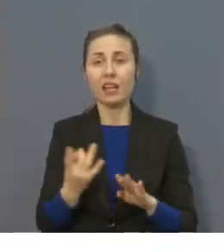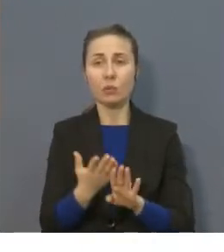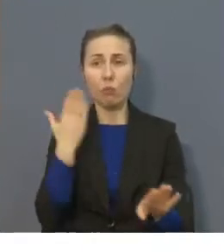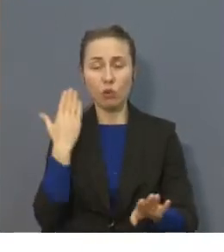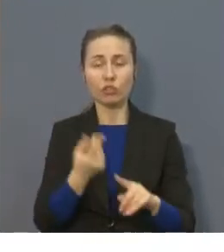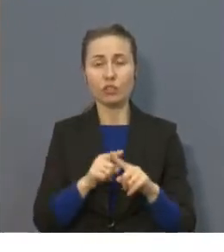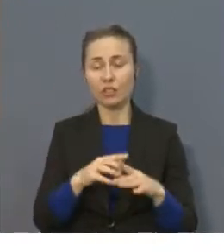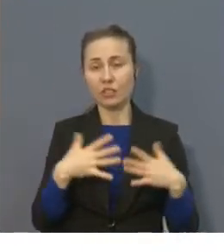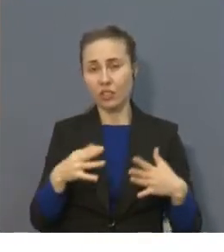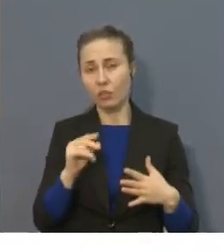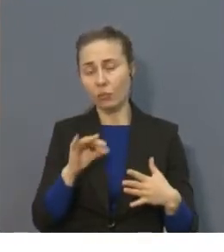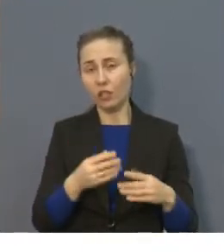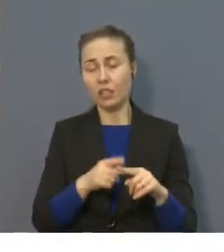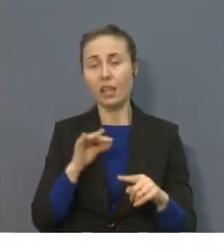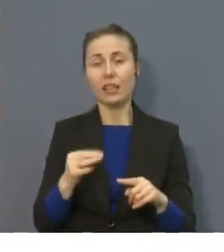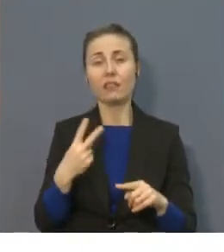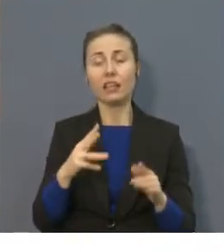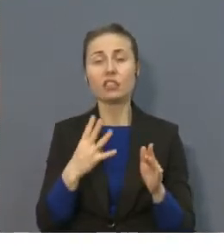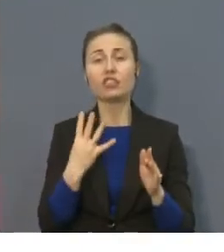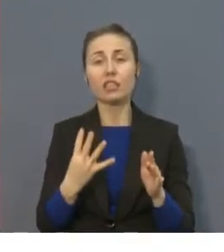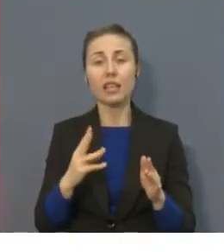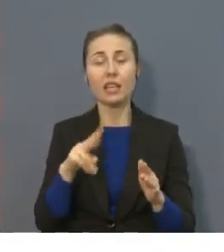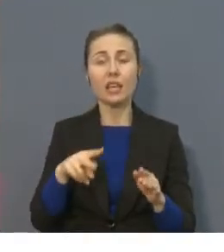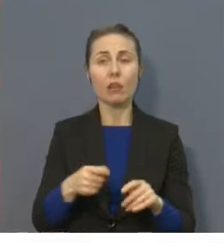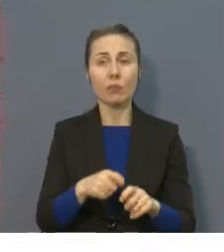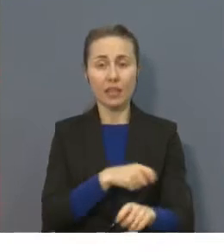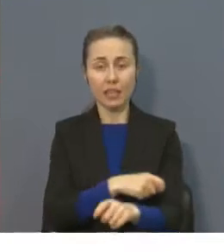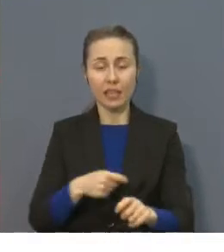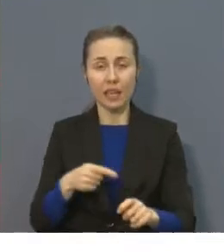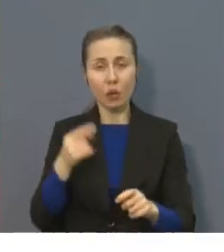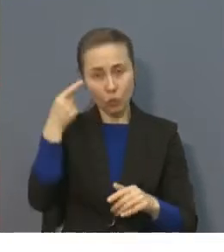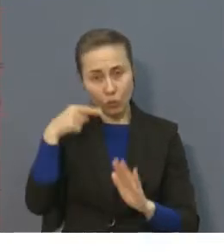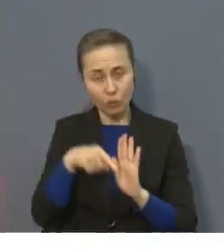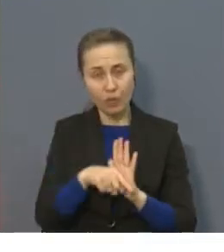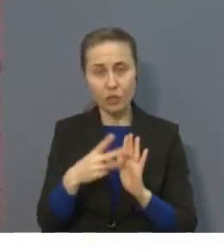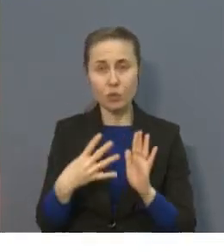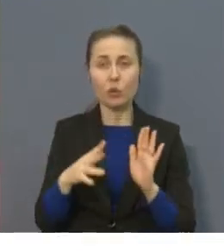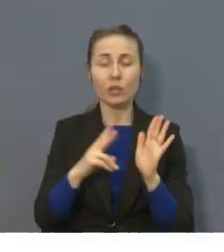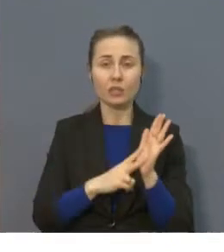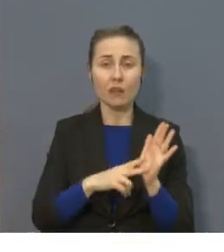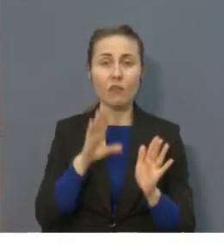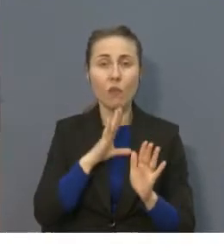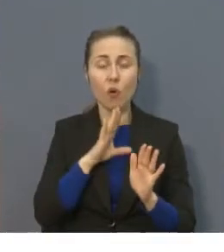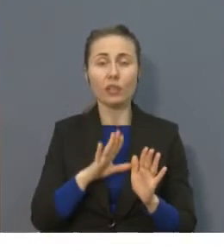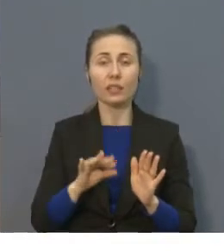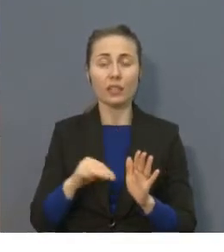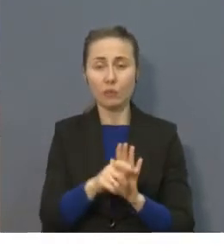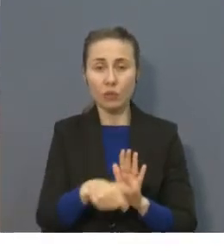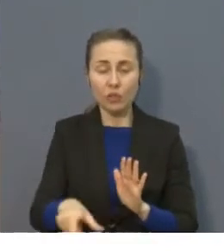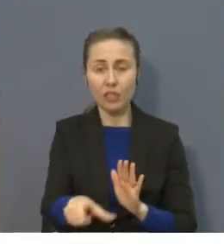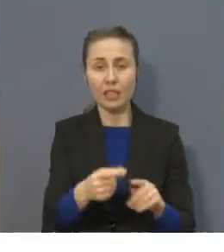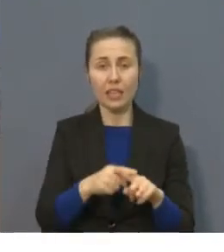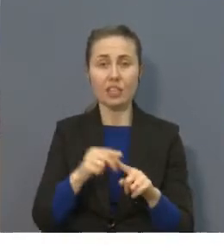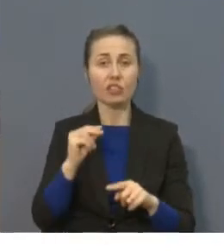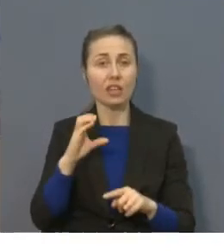47 шақырым су жолы тереңдетілген. Төтенше жағдаймен күреске аудандық бюджеттерден жалпы сомасы 205 миллион теңге бөлінсе, облыстық